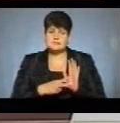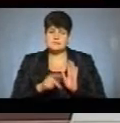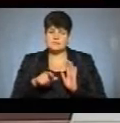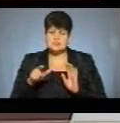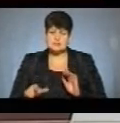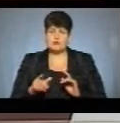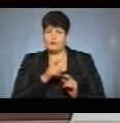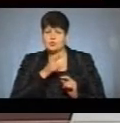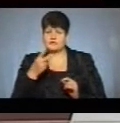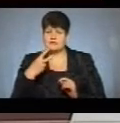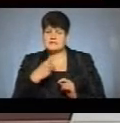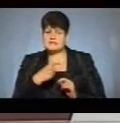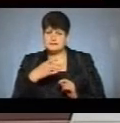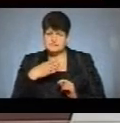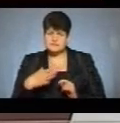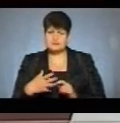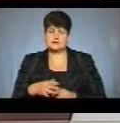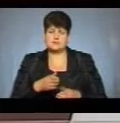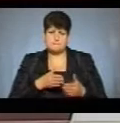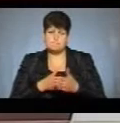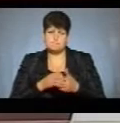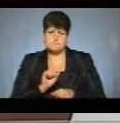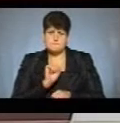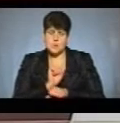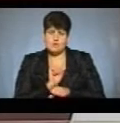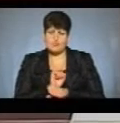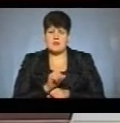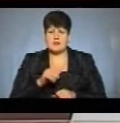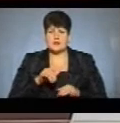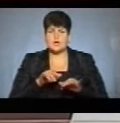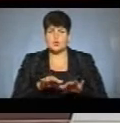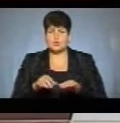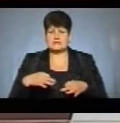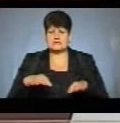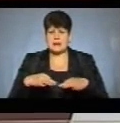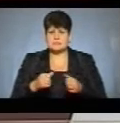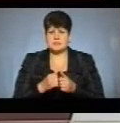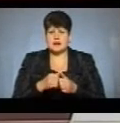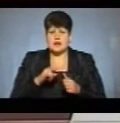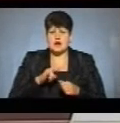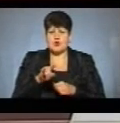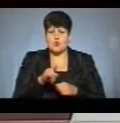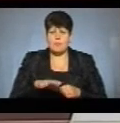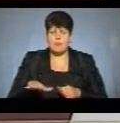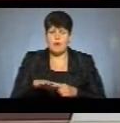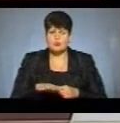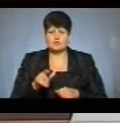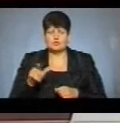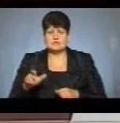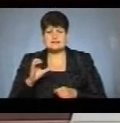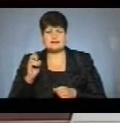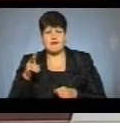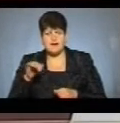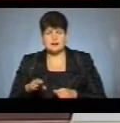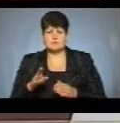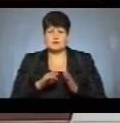впродовж 20 хвилин блокували рух транспорту, ходячи по неврегульованому пішохідному переході поблизу аеропорту. Так люди зі Скала та сіл Підволочиського і